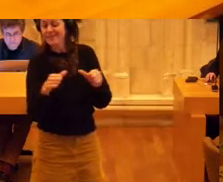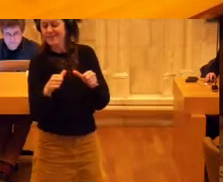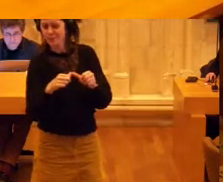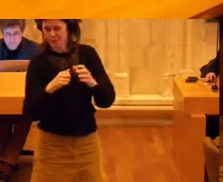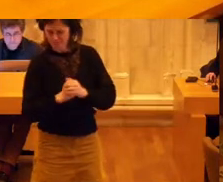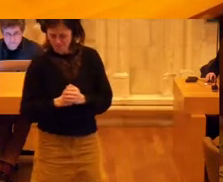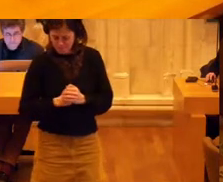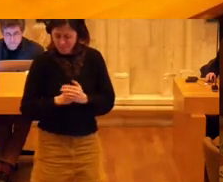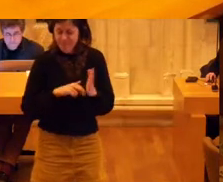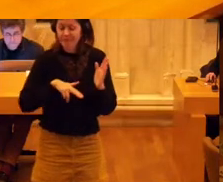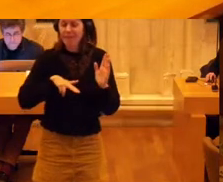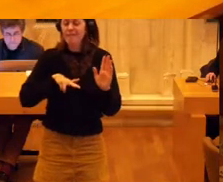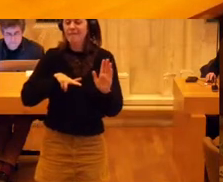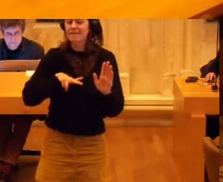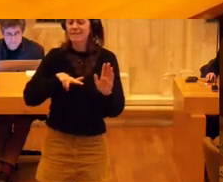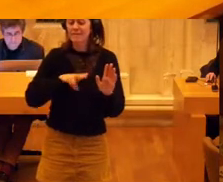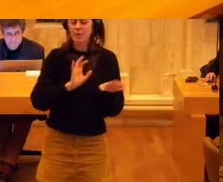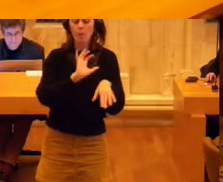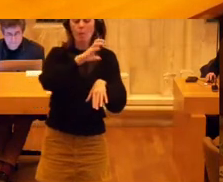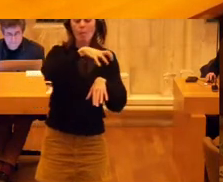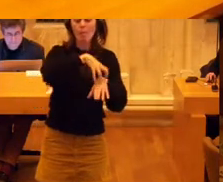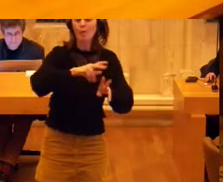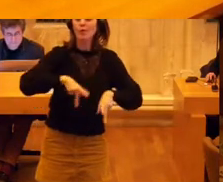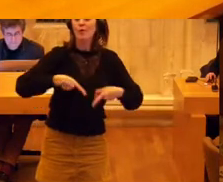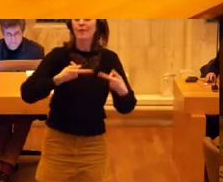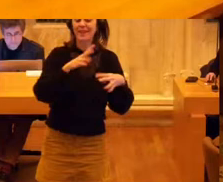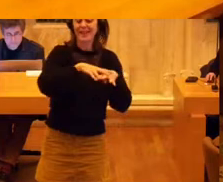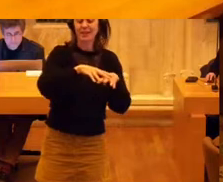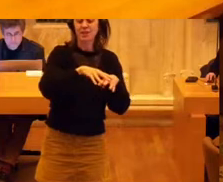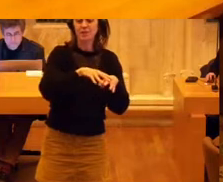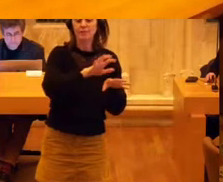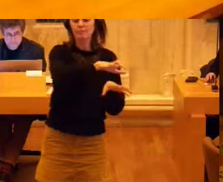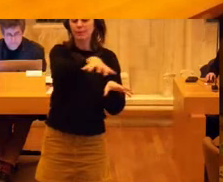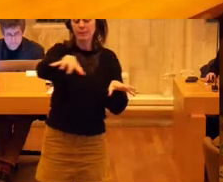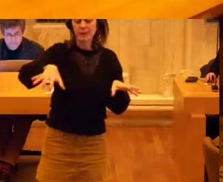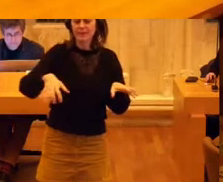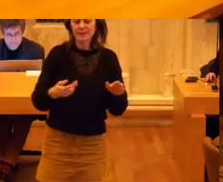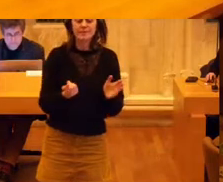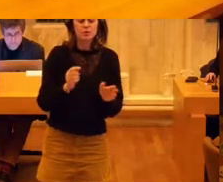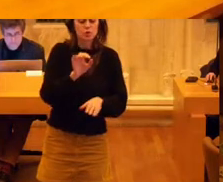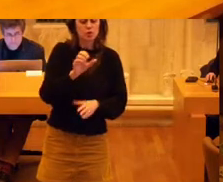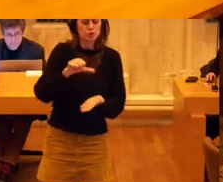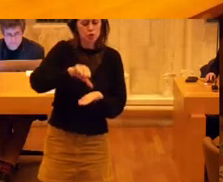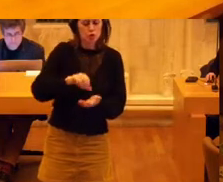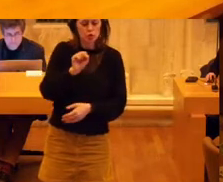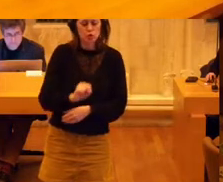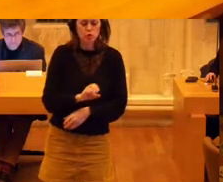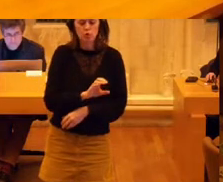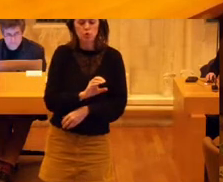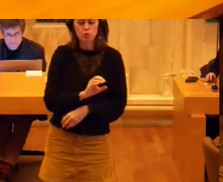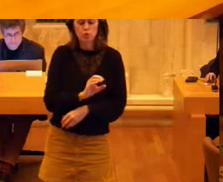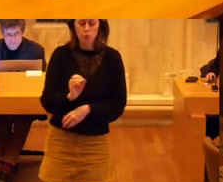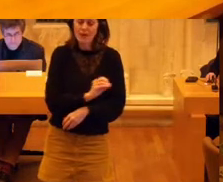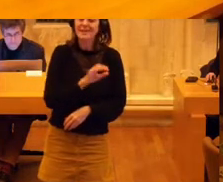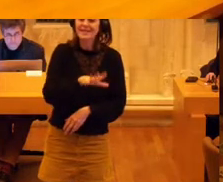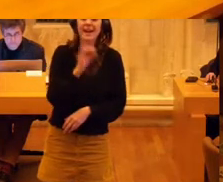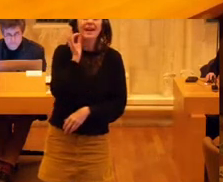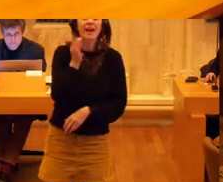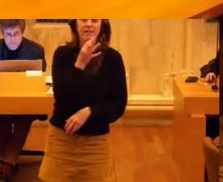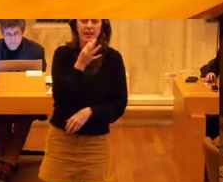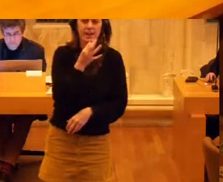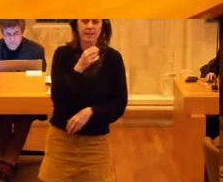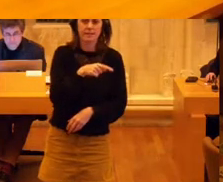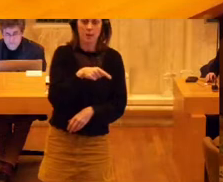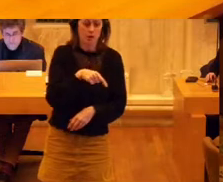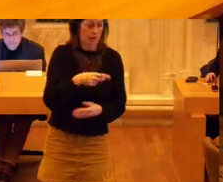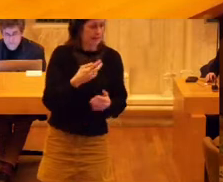installation par pôle de vie des quartiers, donc le 5 avril sur le centre sud-ouest, ça sera à l'hôtel de ville et donc on est obligé de se mettre dans la salle du